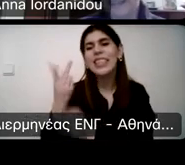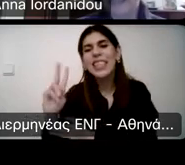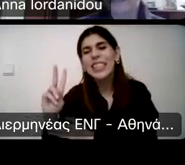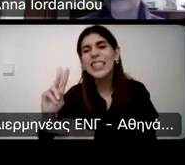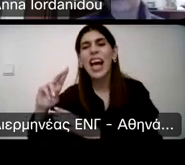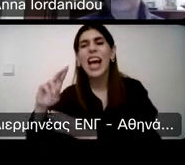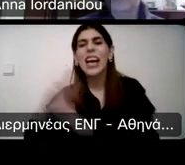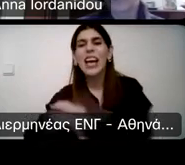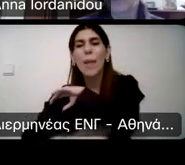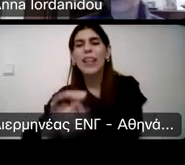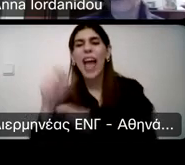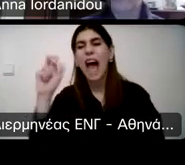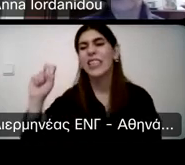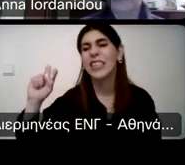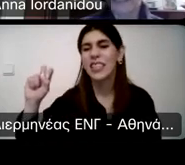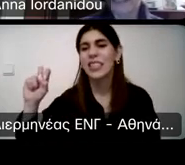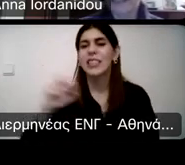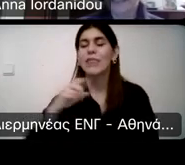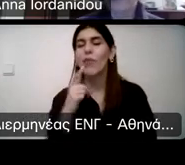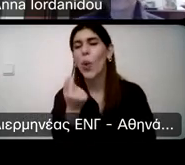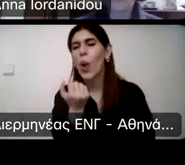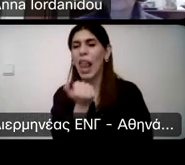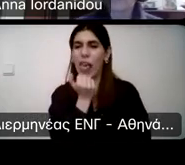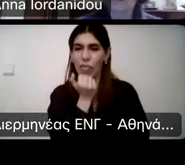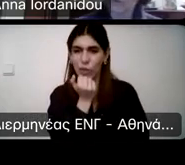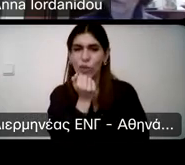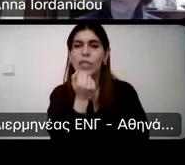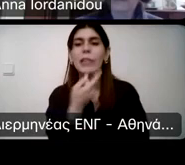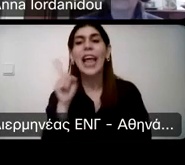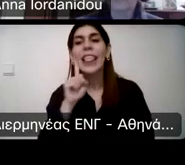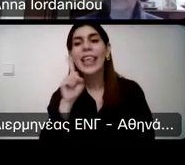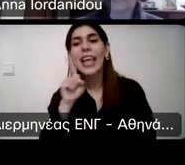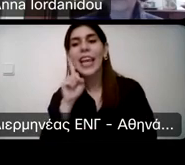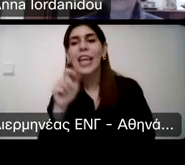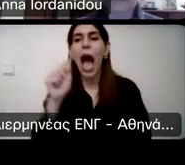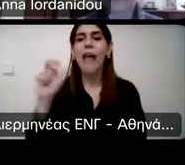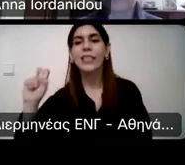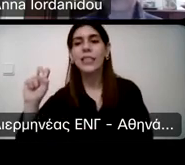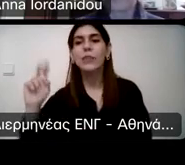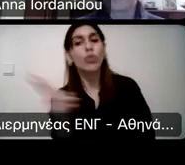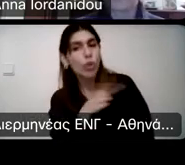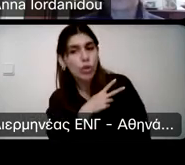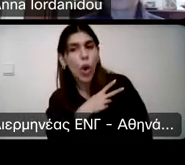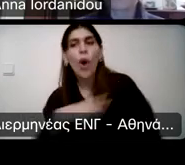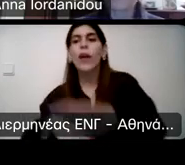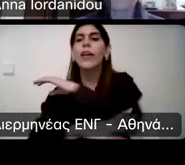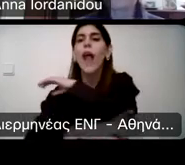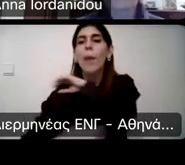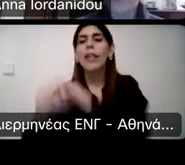Τρίκης. Δηλαδή το μόνο σωστό ήταν το κυρίας, και τα άλλα δύο όμως πήγαιναν όλα πακέτο μαζί.